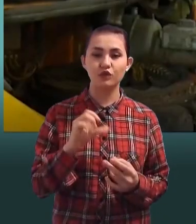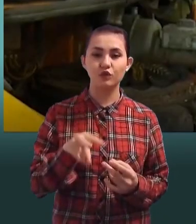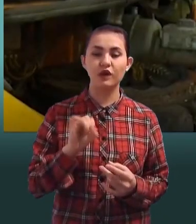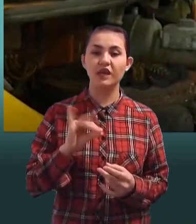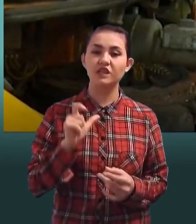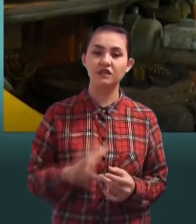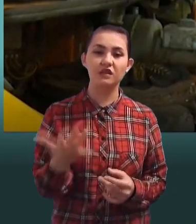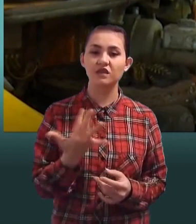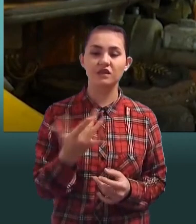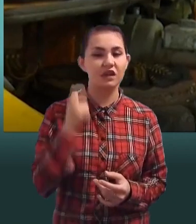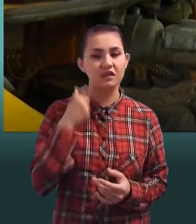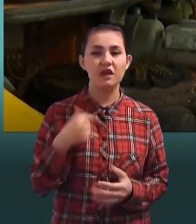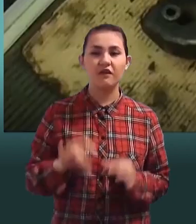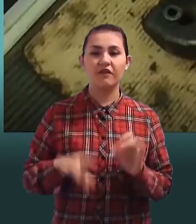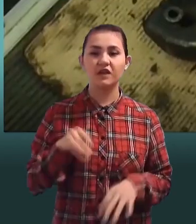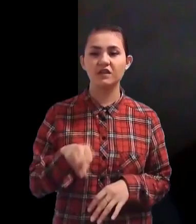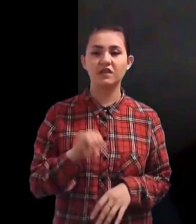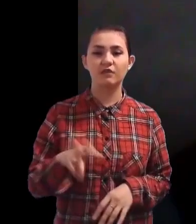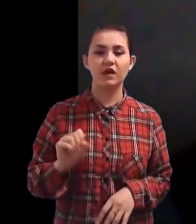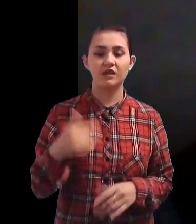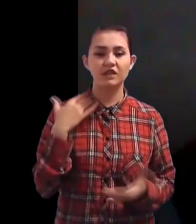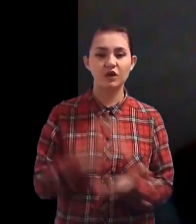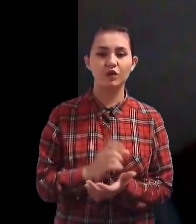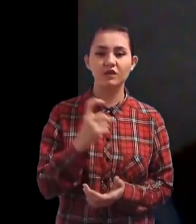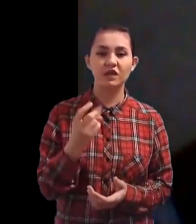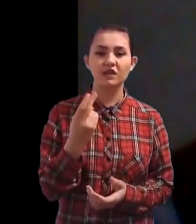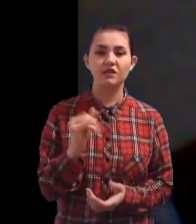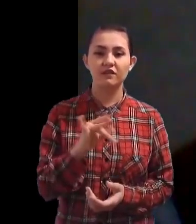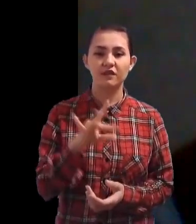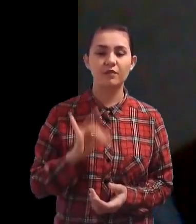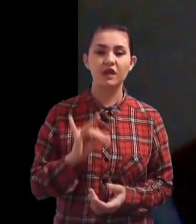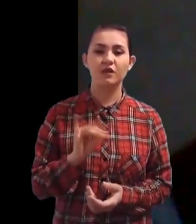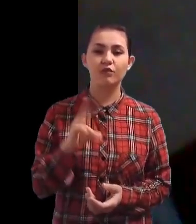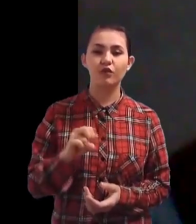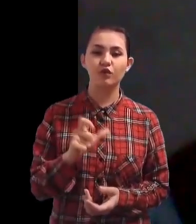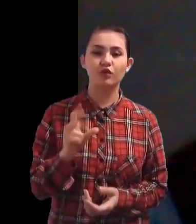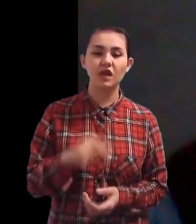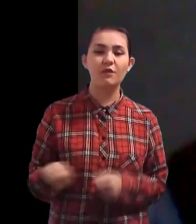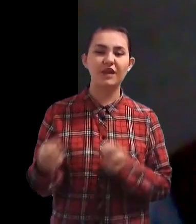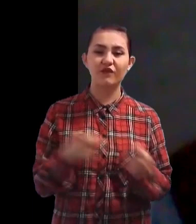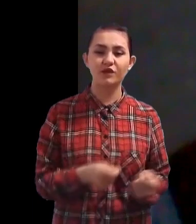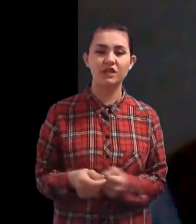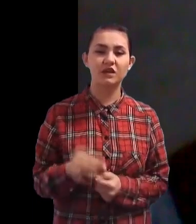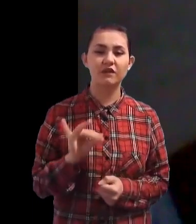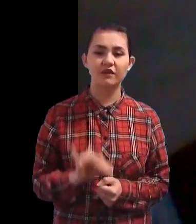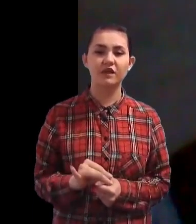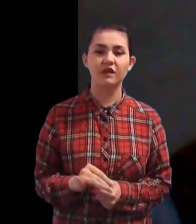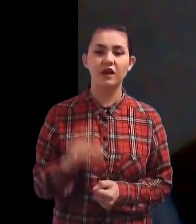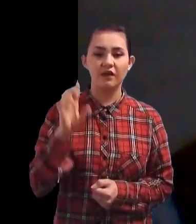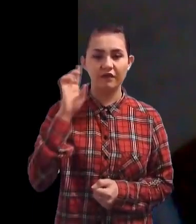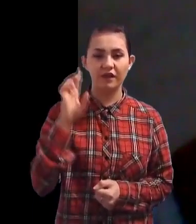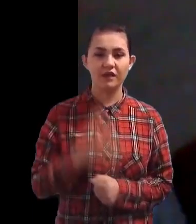несколько лет уже варится в этой теме и знаком с цифрами и с подходами перевозчиков и представителей власти к этому